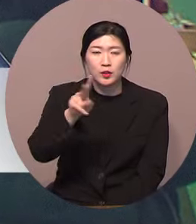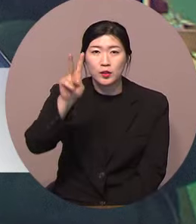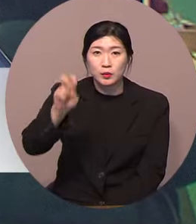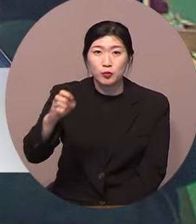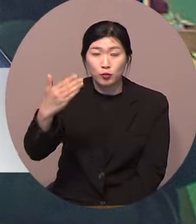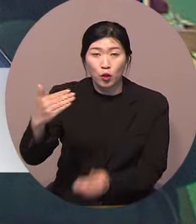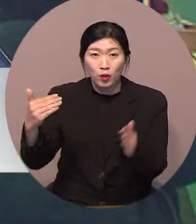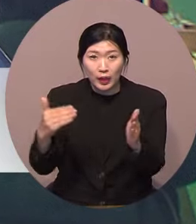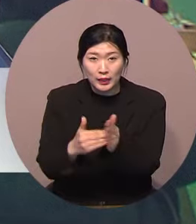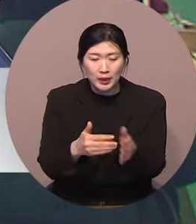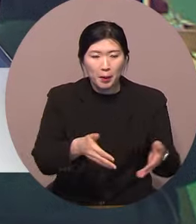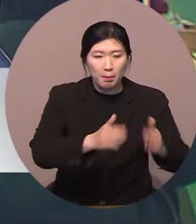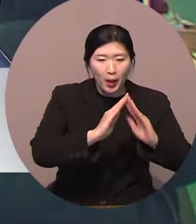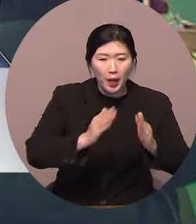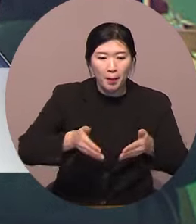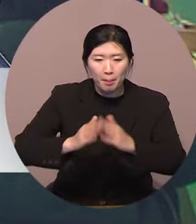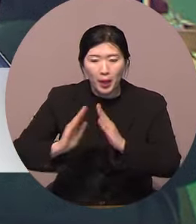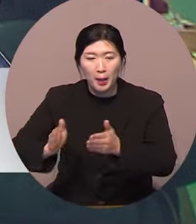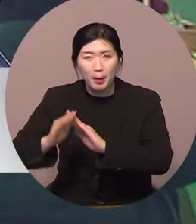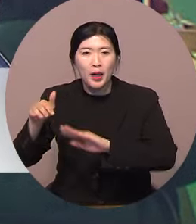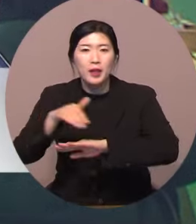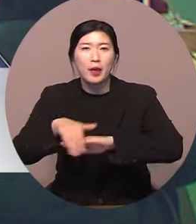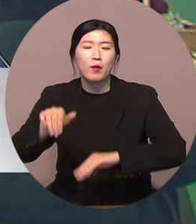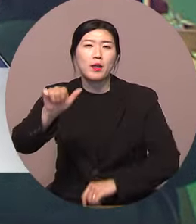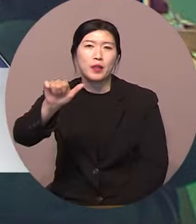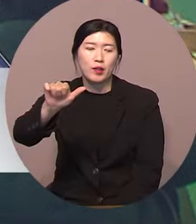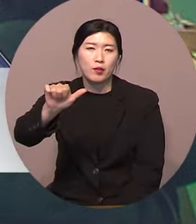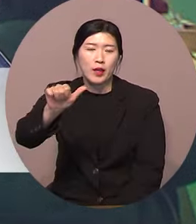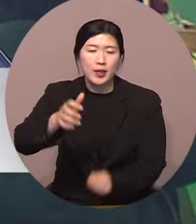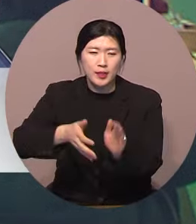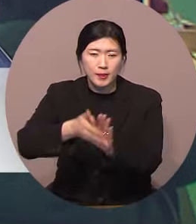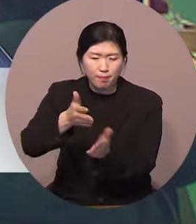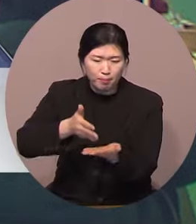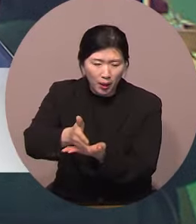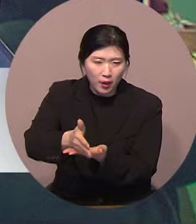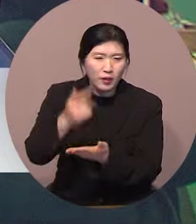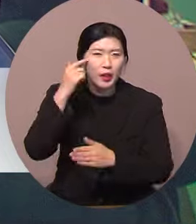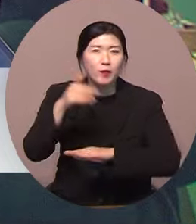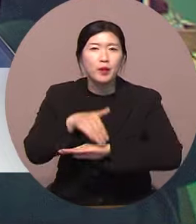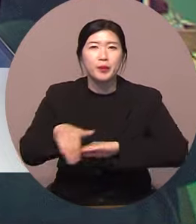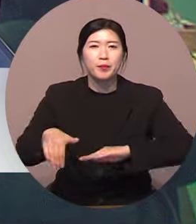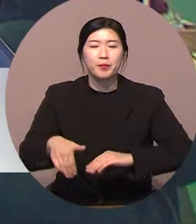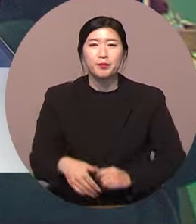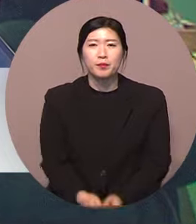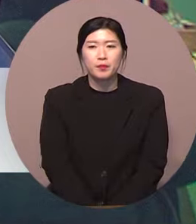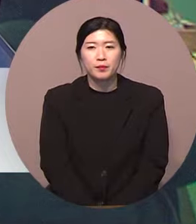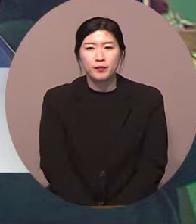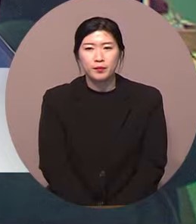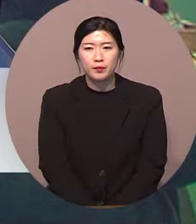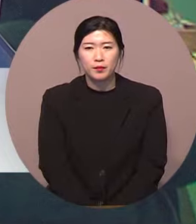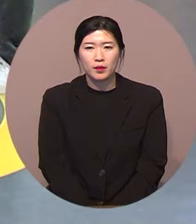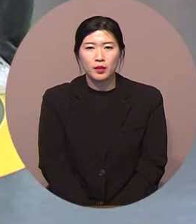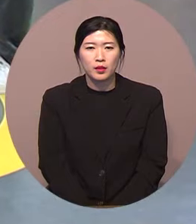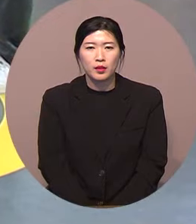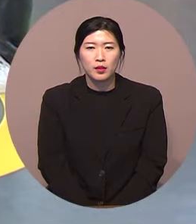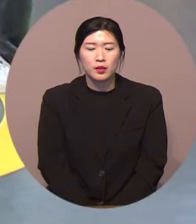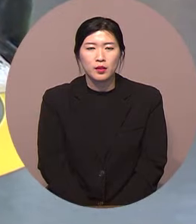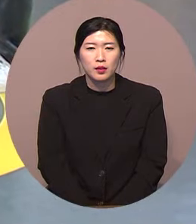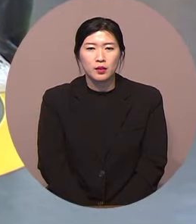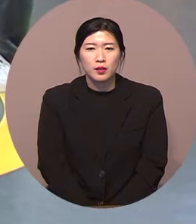5개의 박물관이 순차적으로 들어서서 박물관 도시로 거듭날 전망입니다. 박선진 기자입니다.